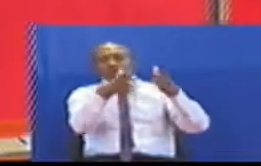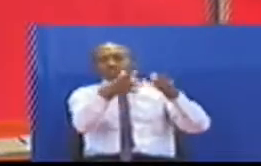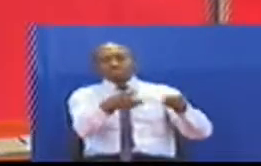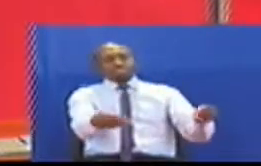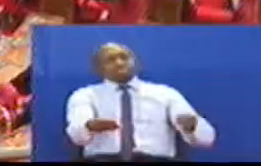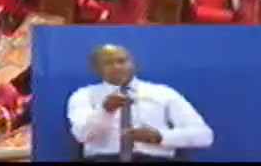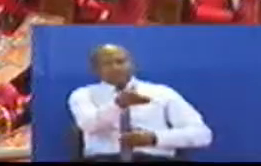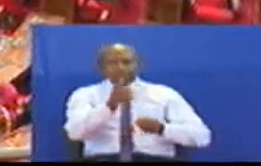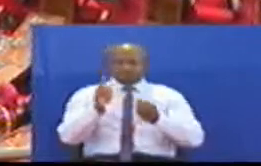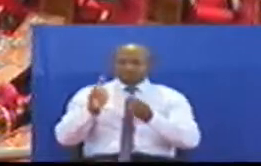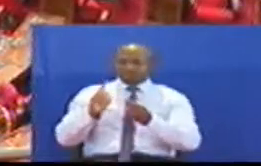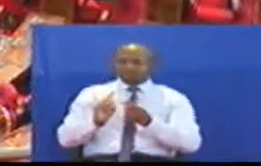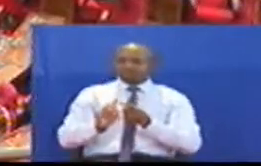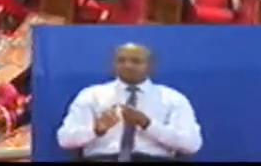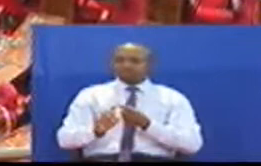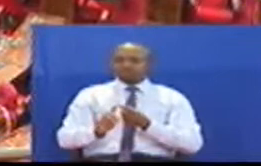pale.